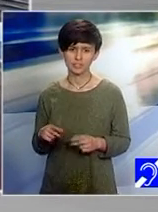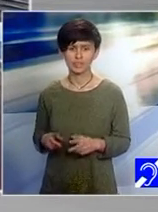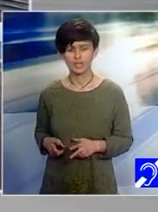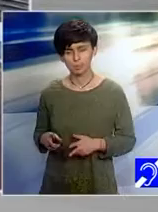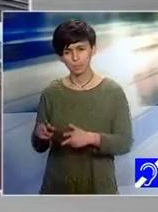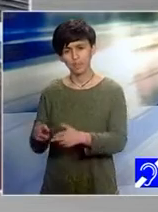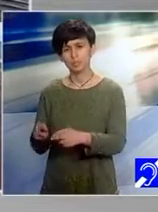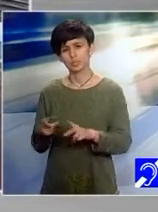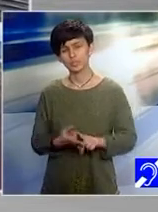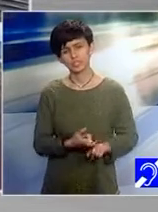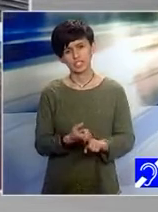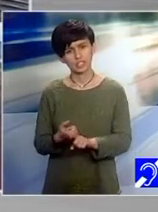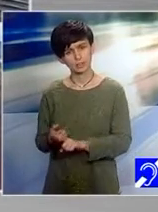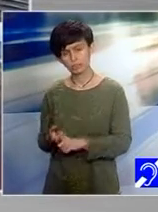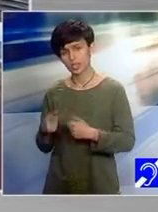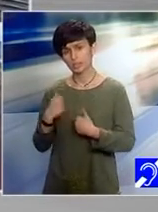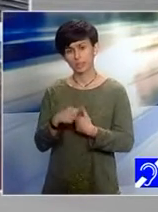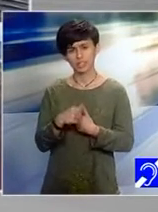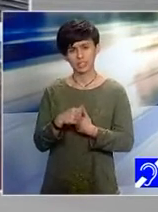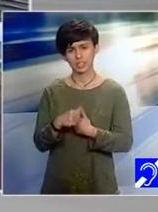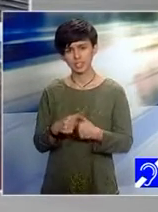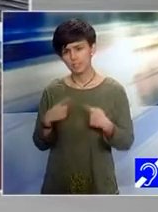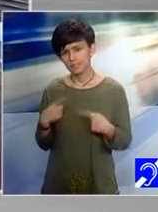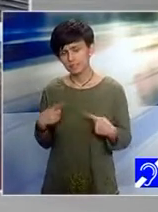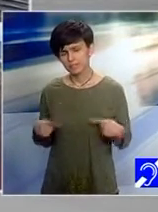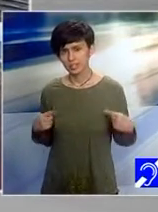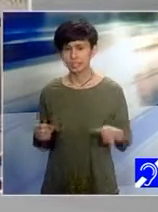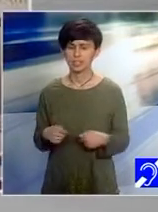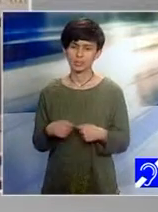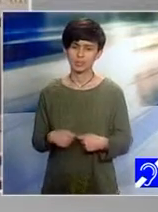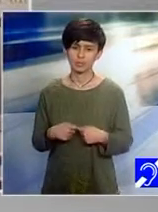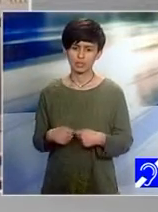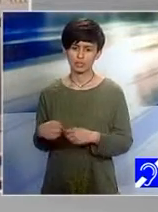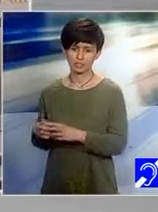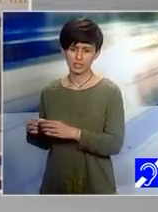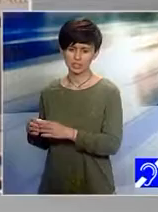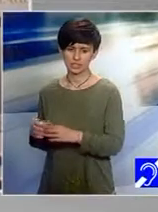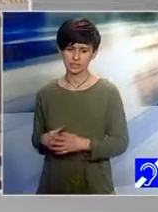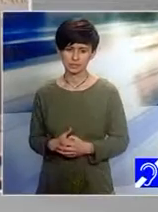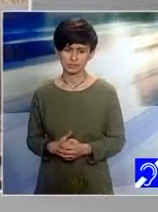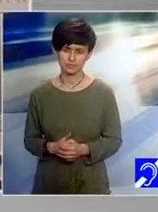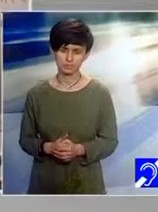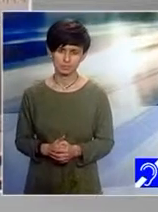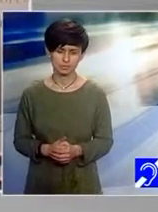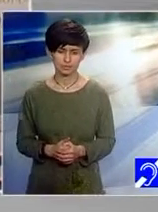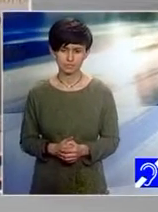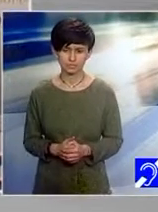legătură, acele prietenii între membrii comunității și nu numai. Pentru că